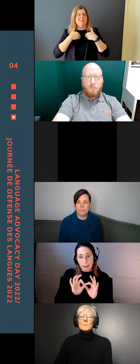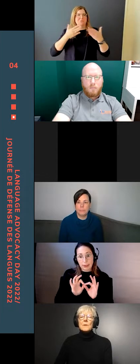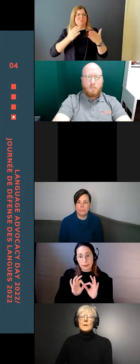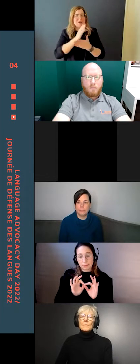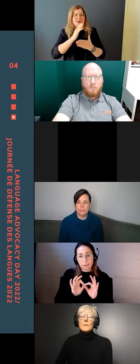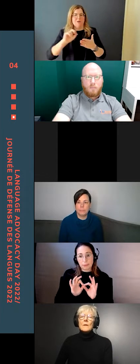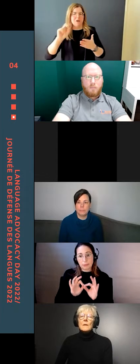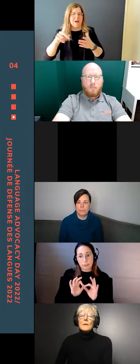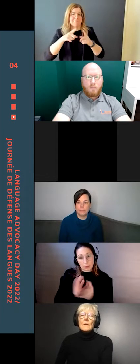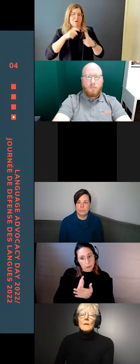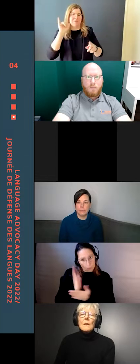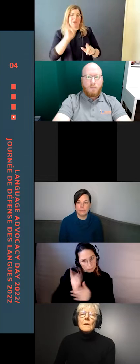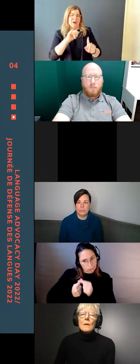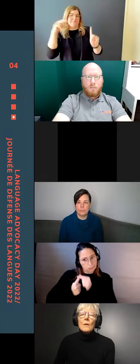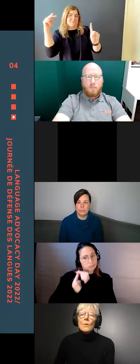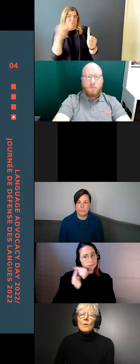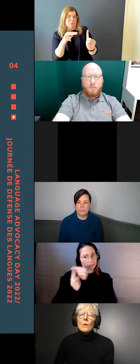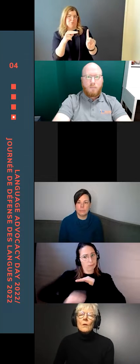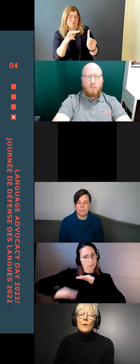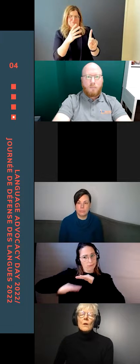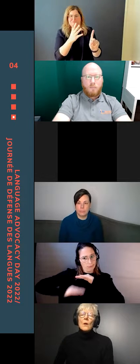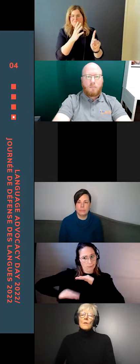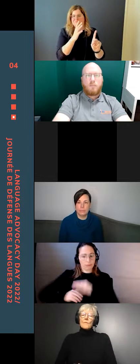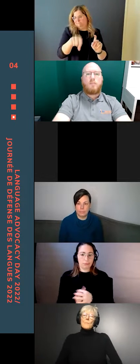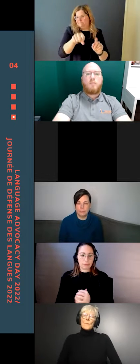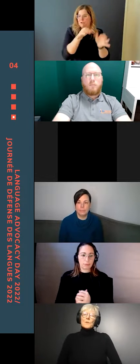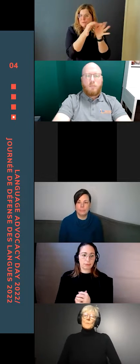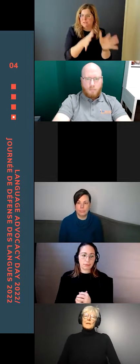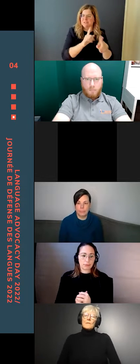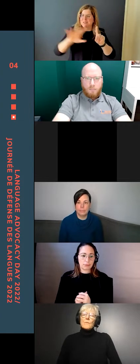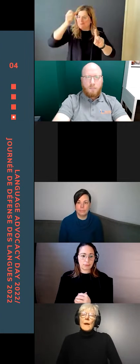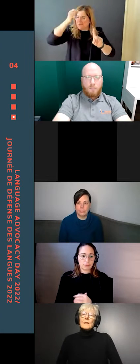Il requiert le service d'un interprète, puis ça, c'est un droit primaire.